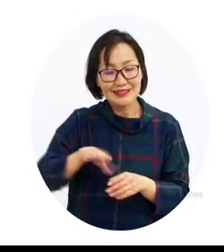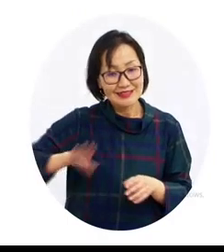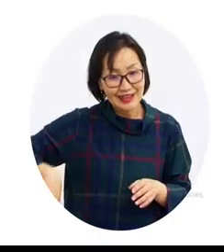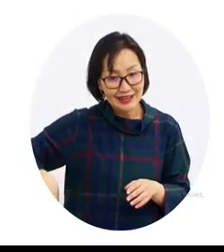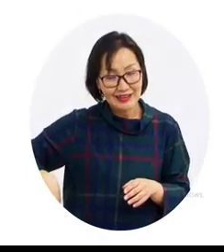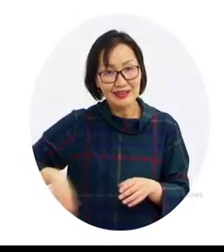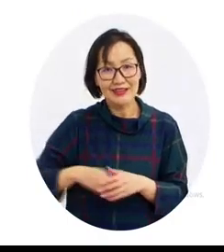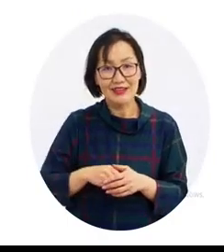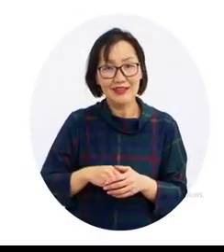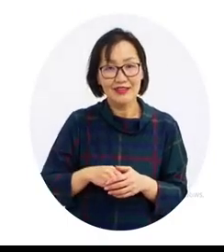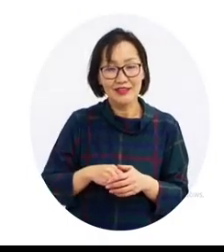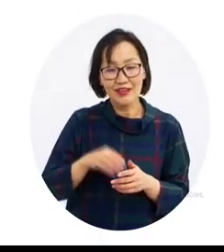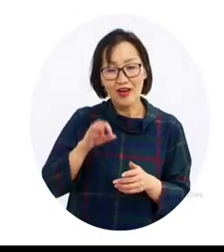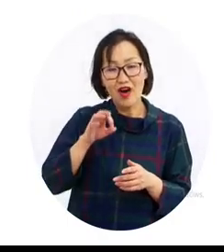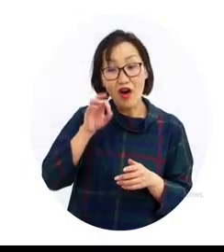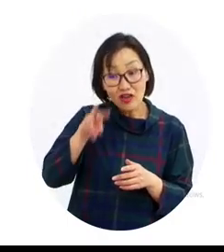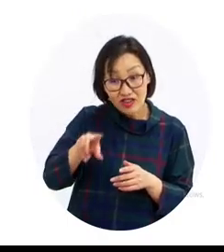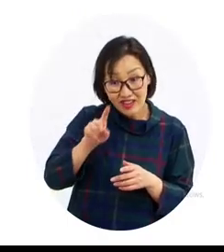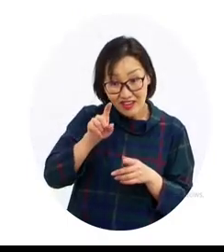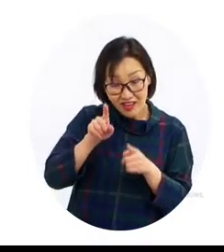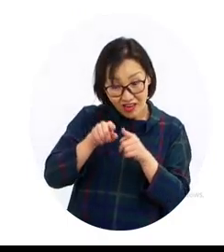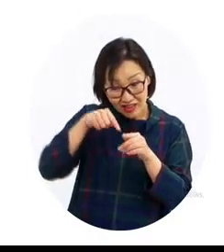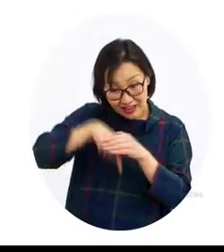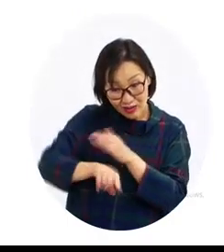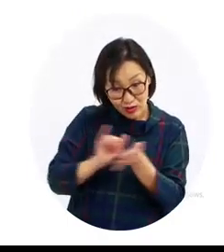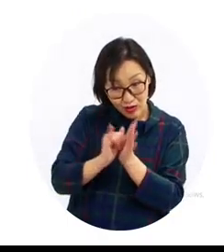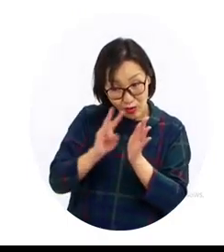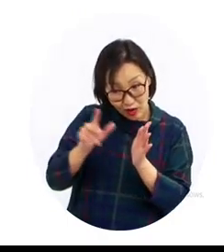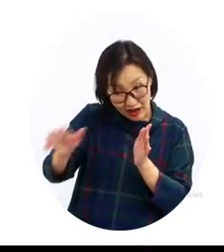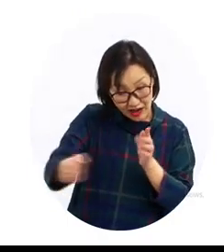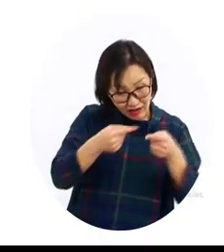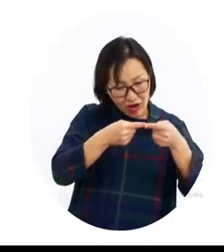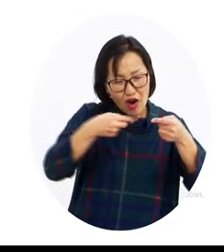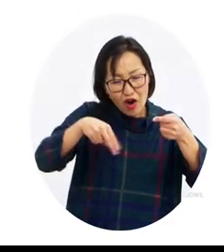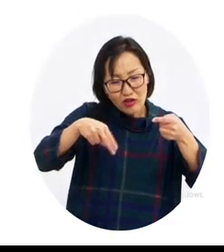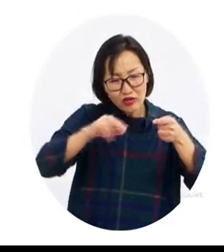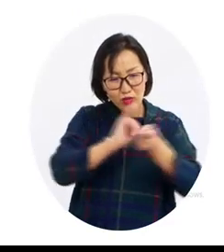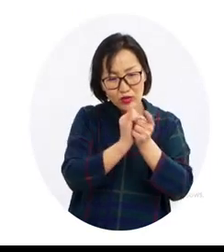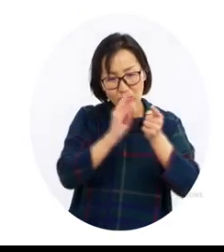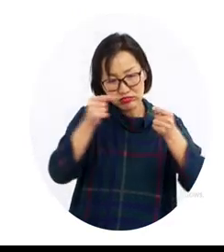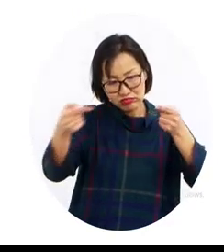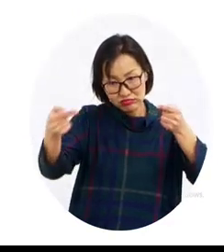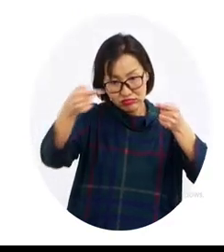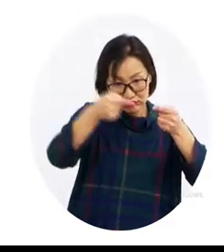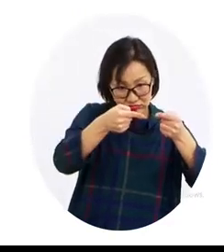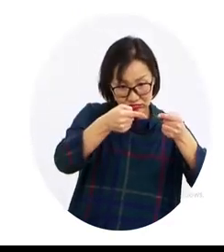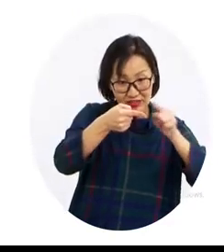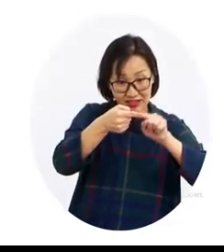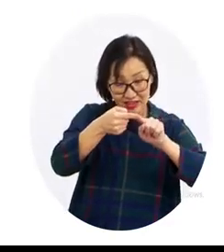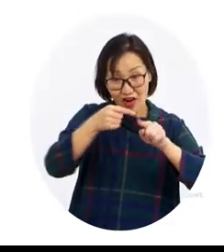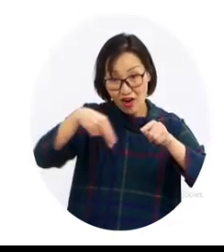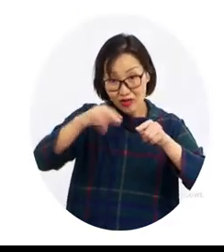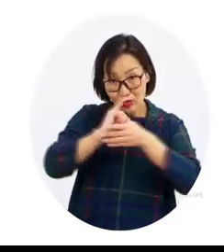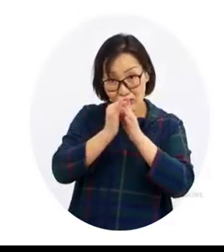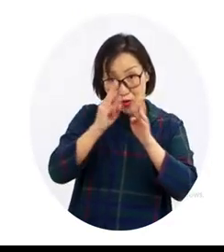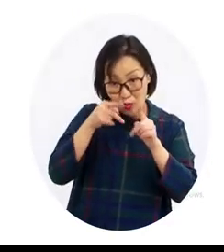үүний дараах багш нь орлосон хилц тутаа үгсийг ойролцоо хилцгийг нь бичиж өгүүлбэр зохиох юм байна. Яг үүн